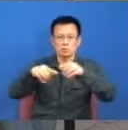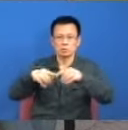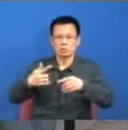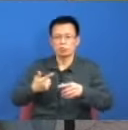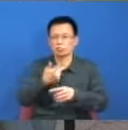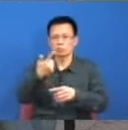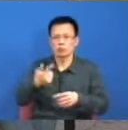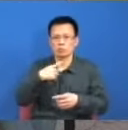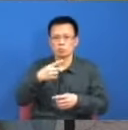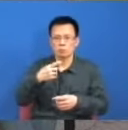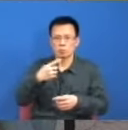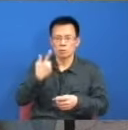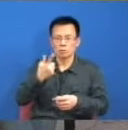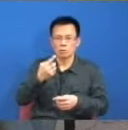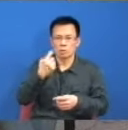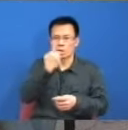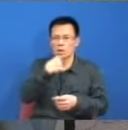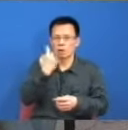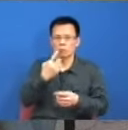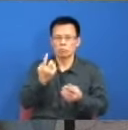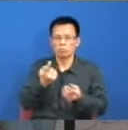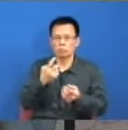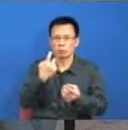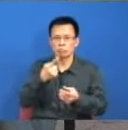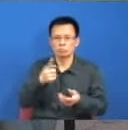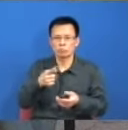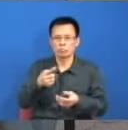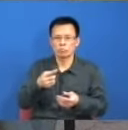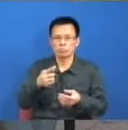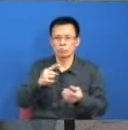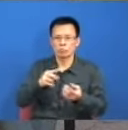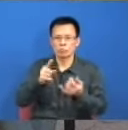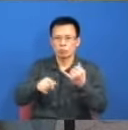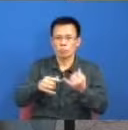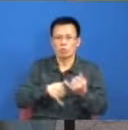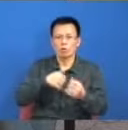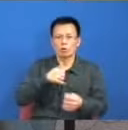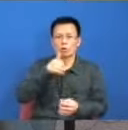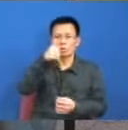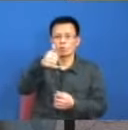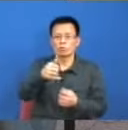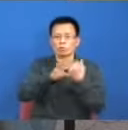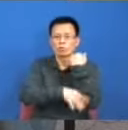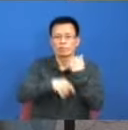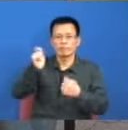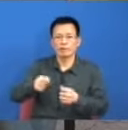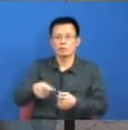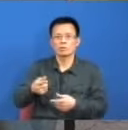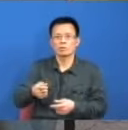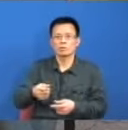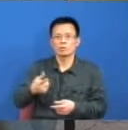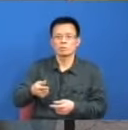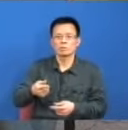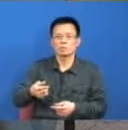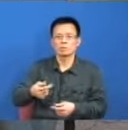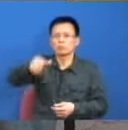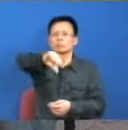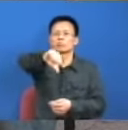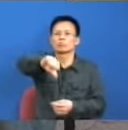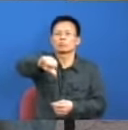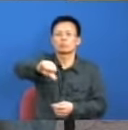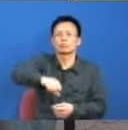攞到嘅口供，後嚟喺法庭咧。都不能夠成立的，終於無不了了之。這個就叫我叫浪費資源。我